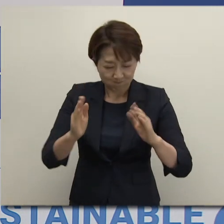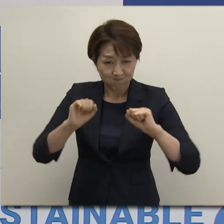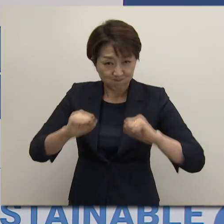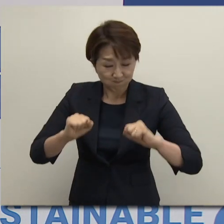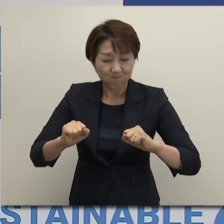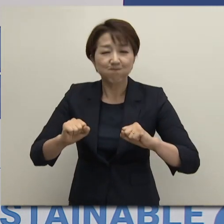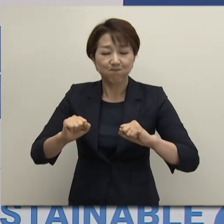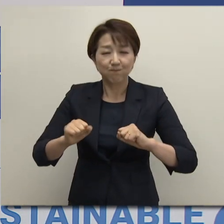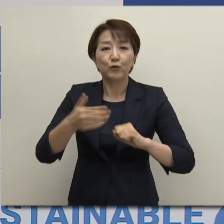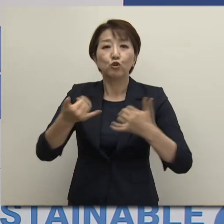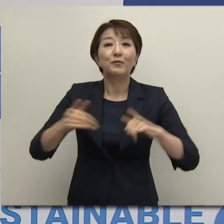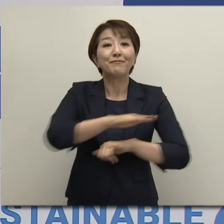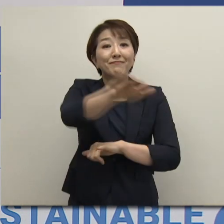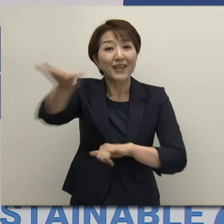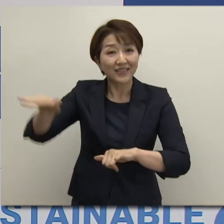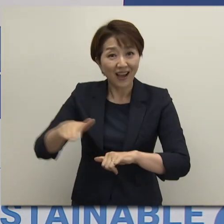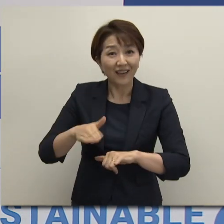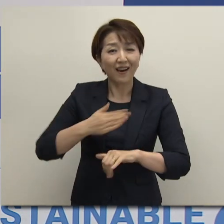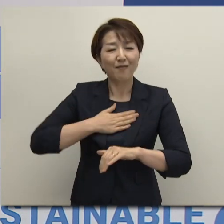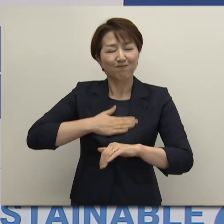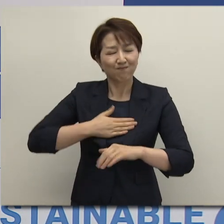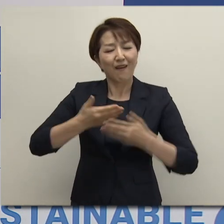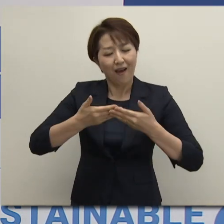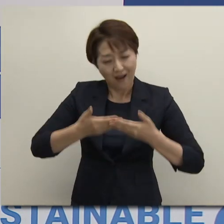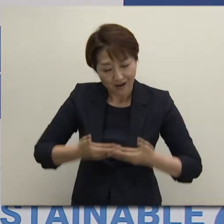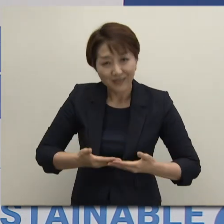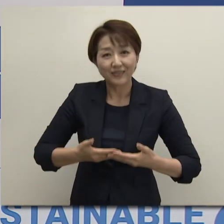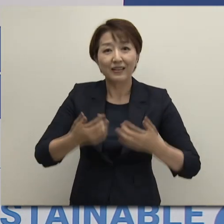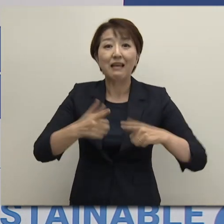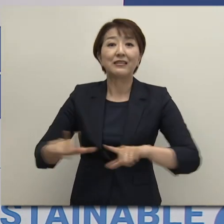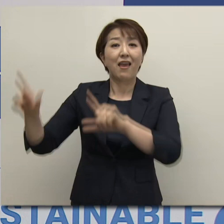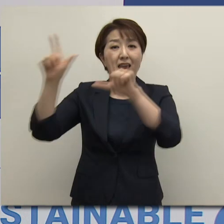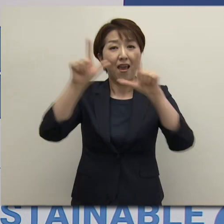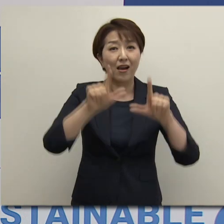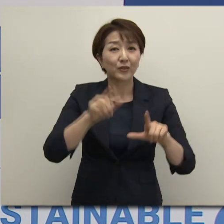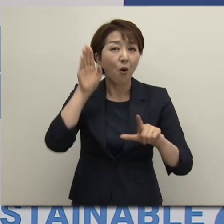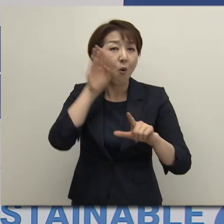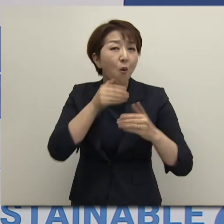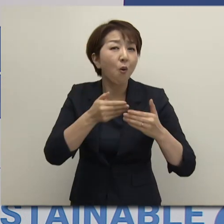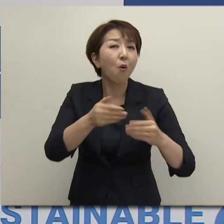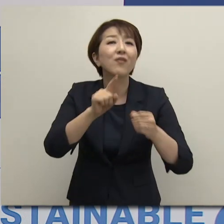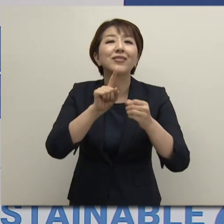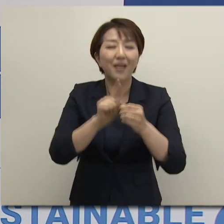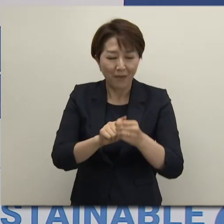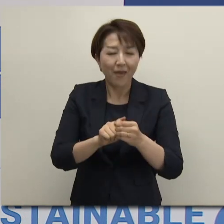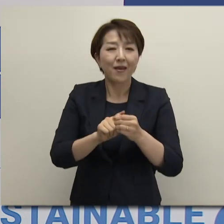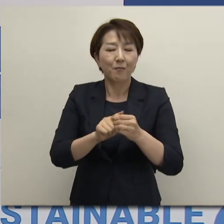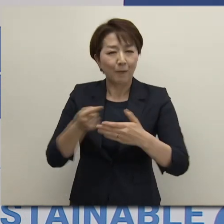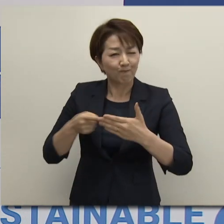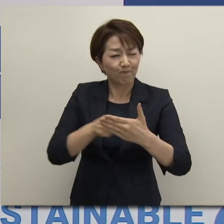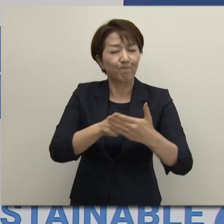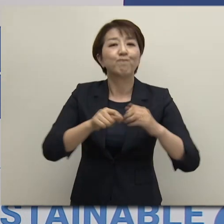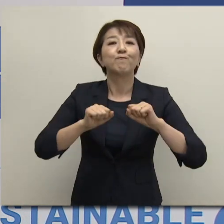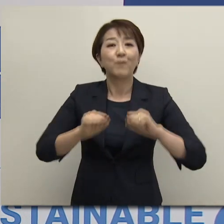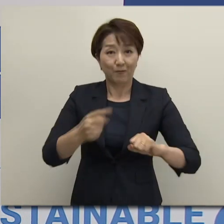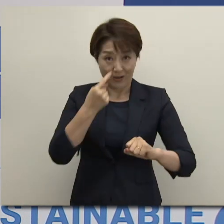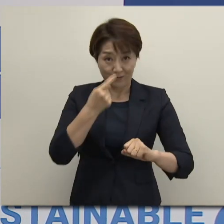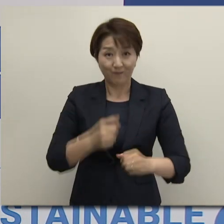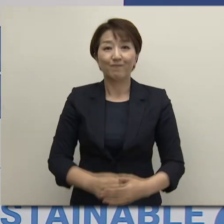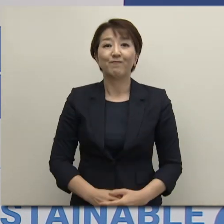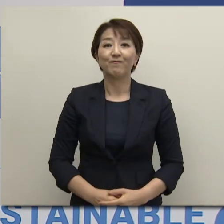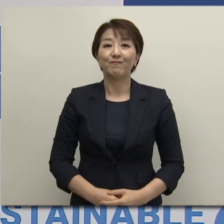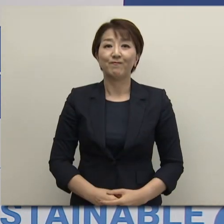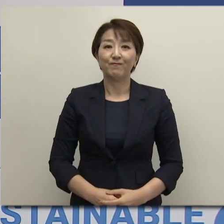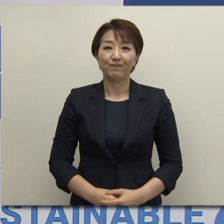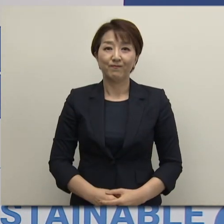区民の皆さんが安心して日常生活を送っていけるよう全力を尽くしてまいります